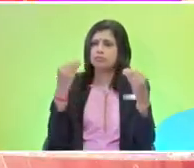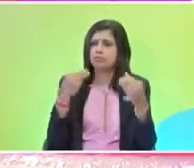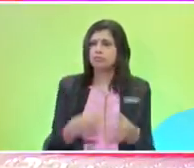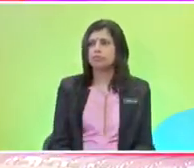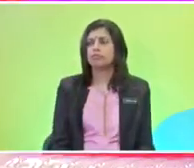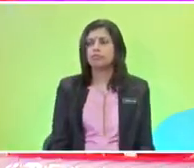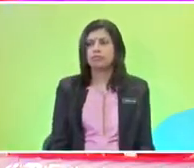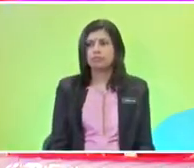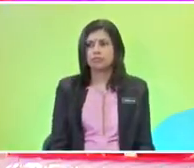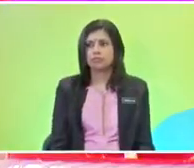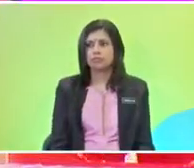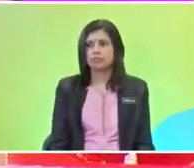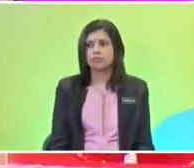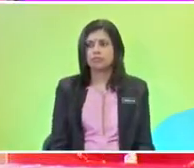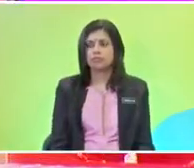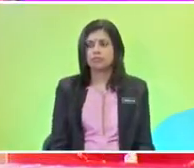Okey.